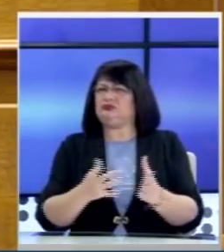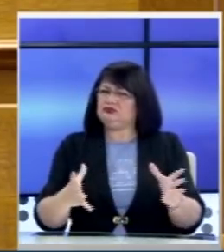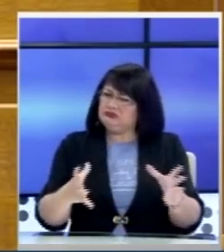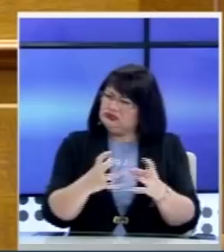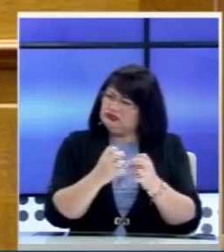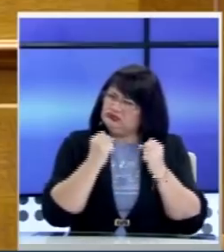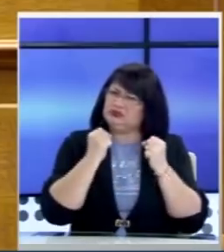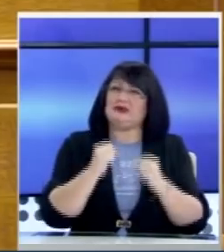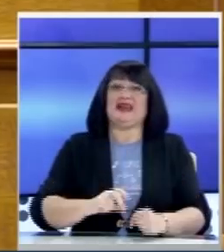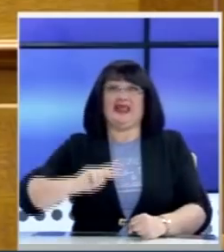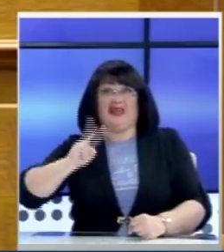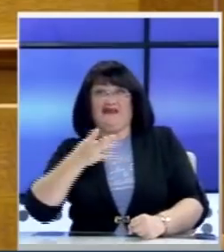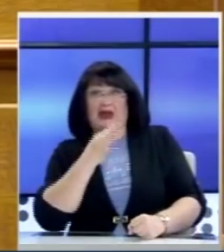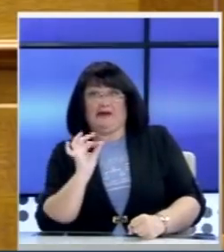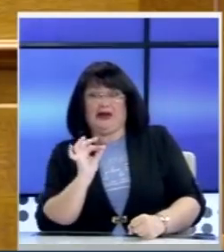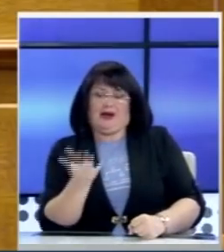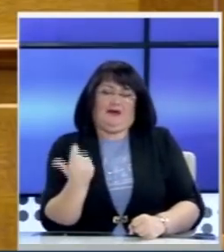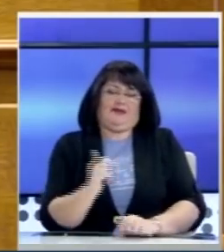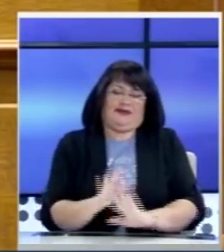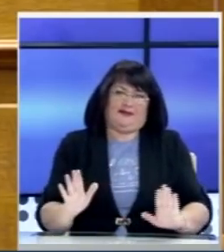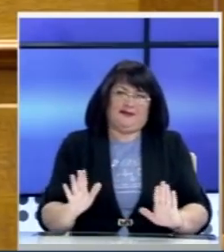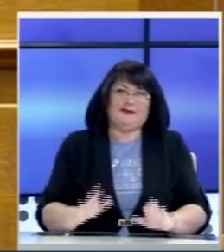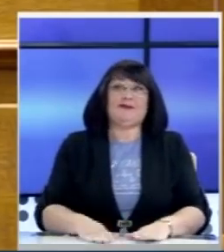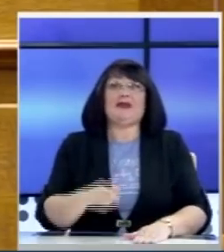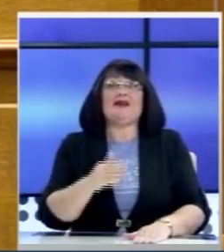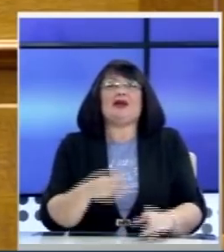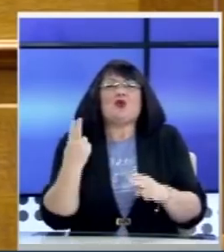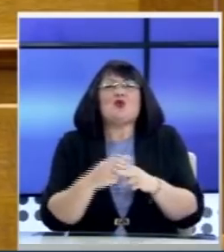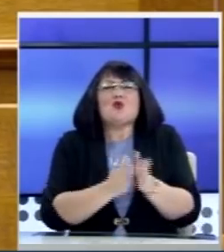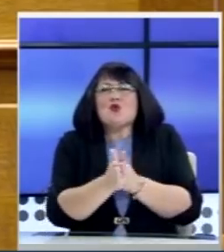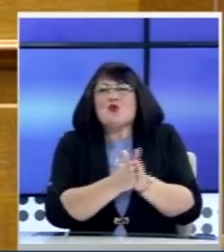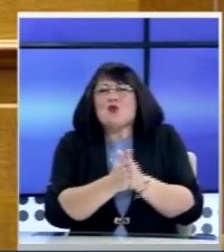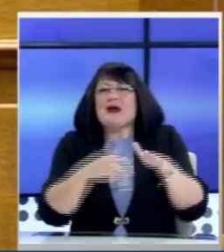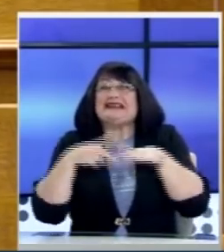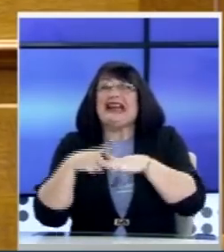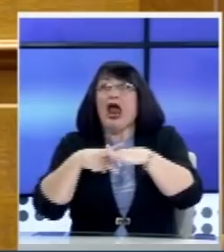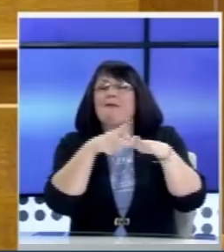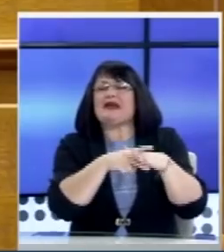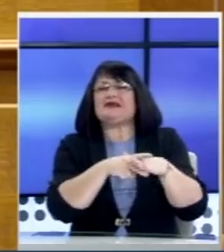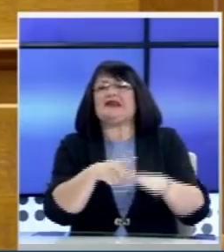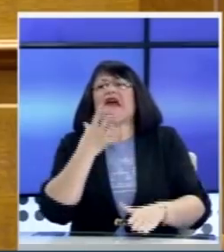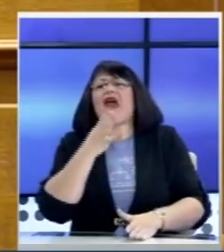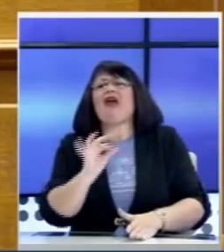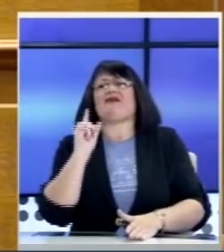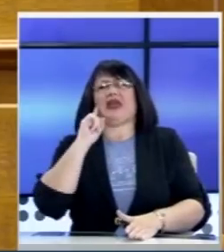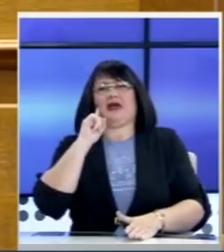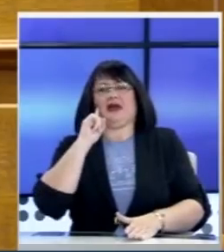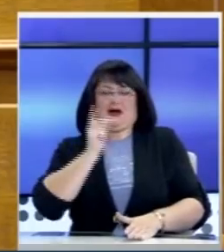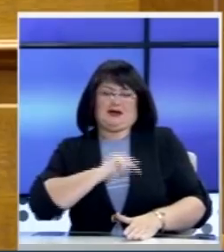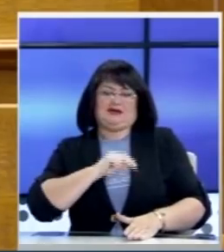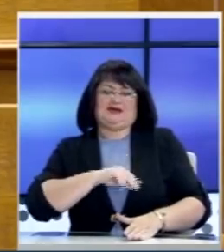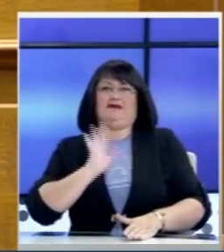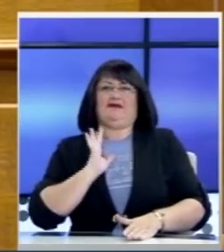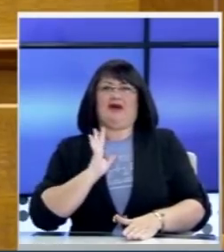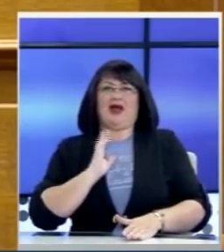μια δεύτερη ευκαιρία, αλλά η μεγάλη ευκαιρία για το τραπεζικό κεφάλαιο, το οποίο οπλισμένο